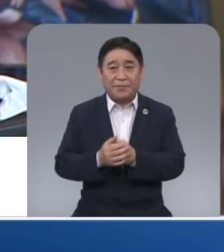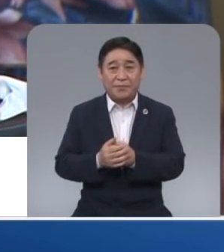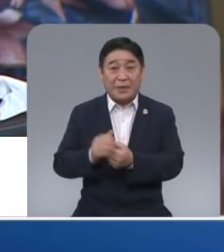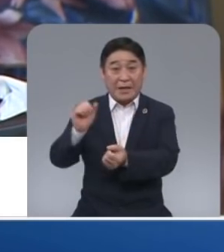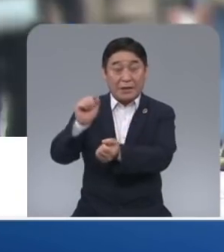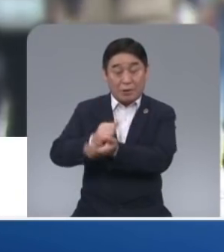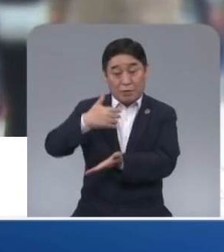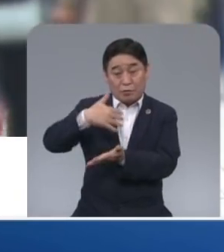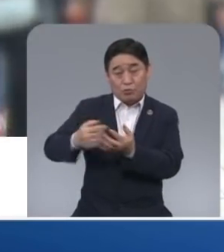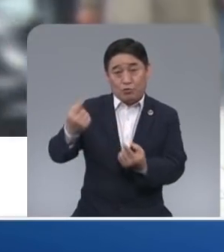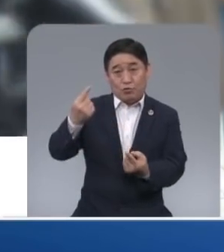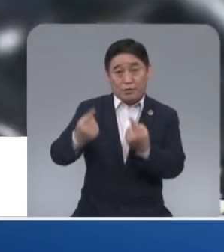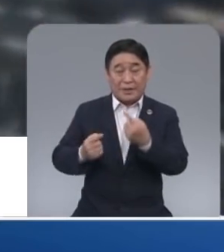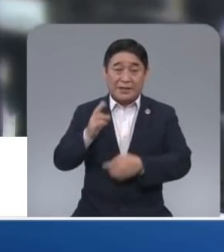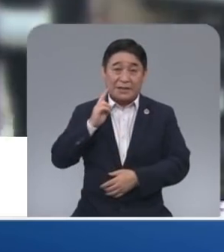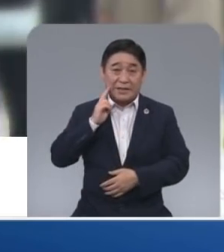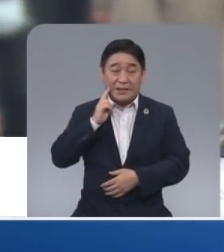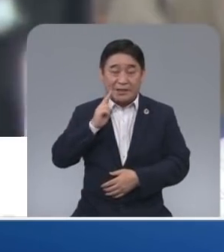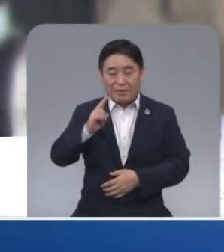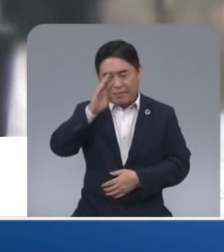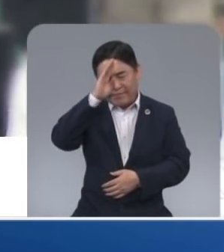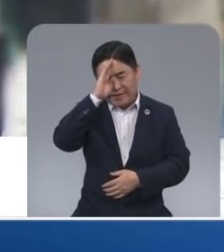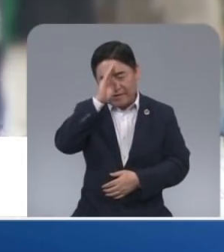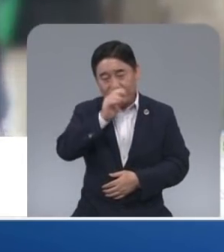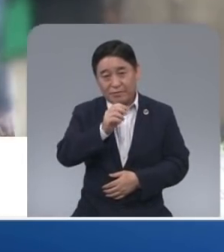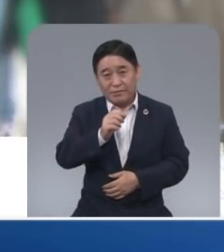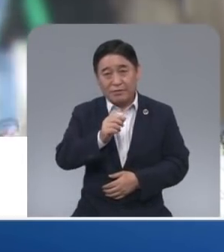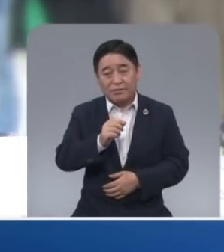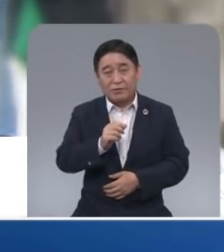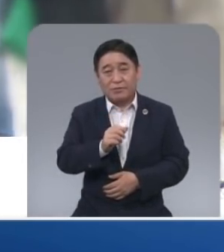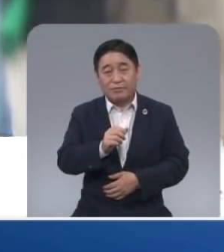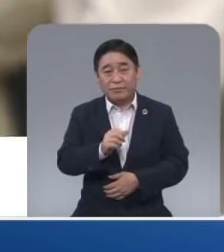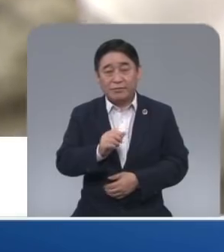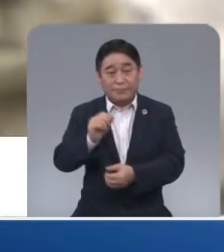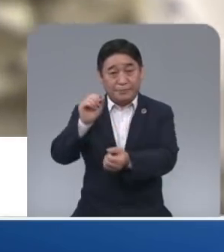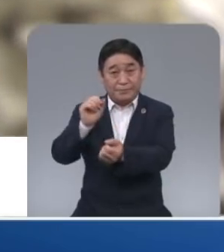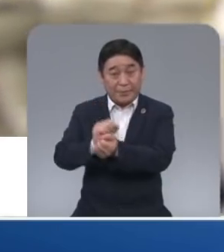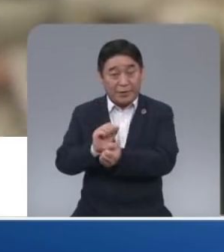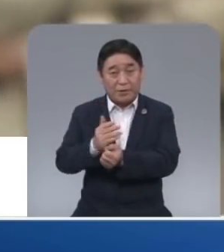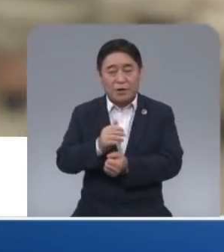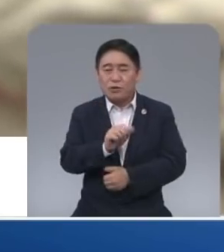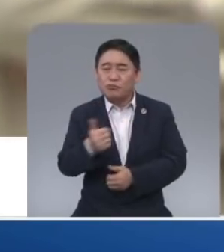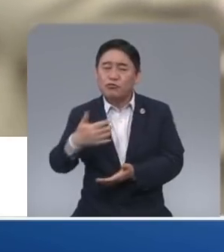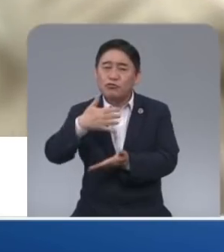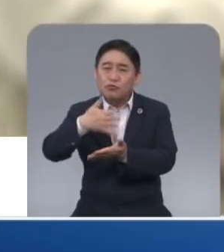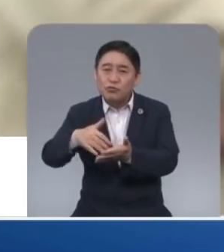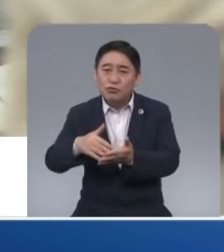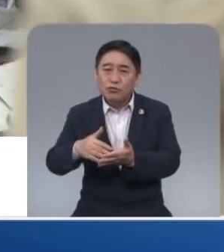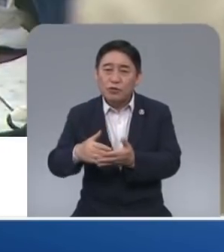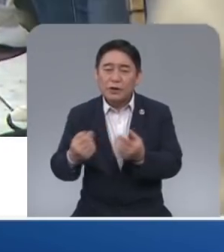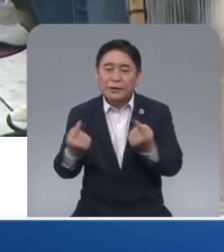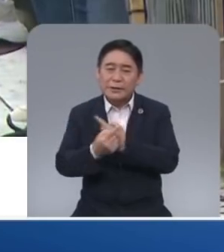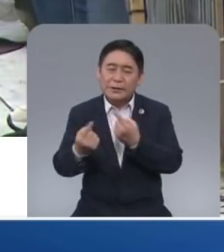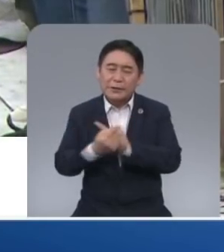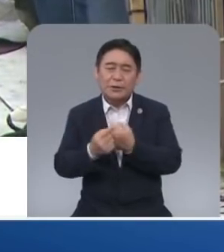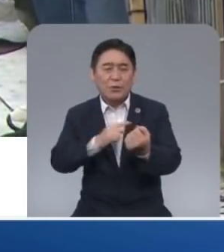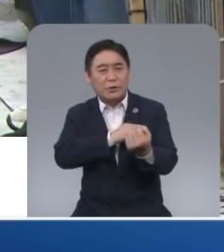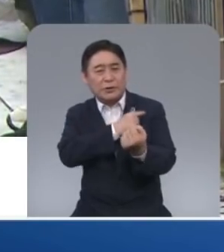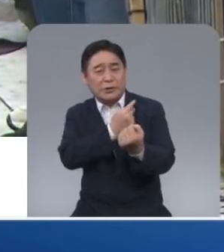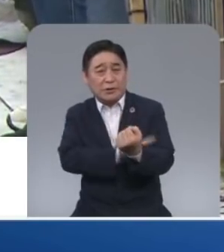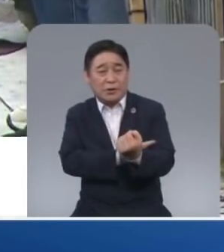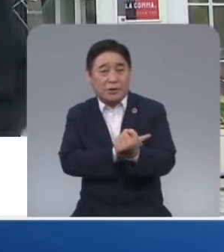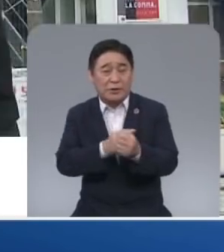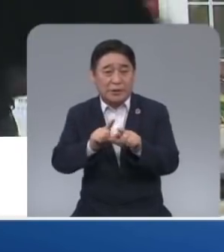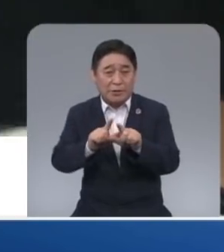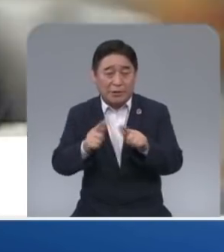확진자 수보다는 중증화율, 그러니까 중증 환자 수가 얼마 되는지, 또 치명률, 또 치료 여력 등을